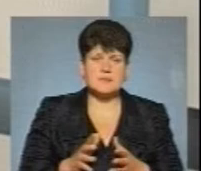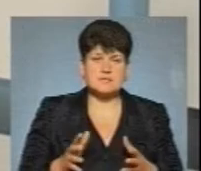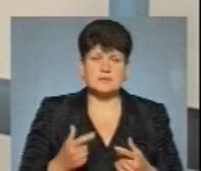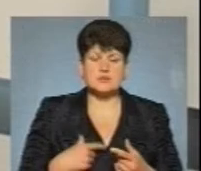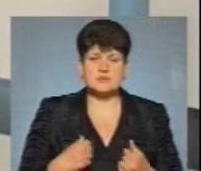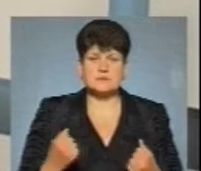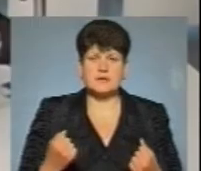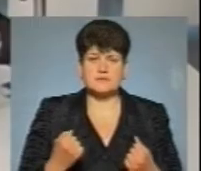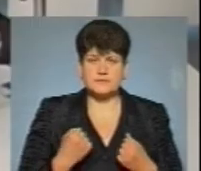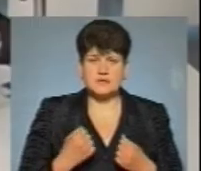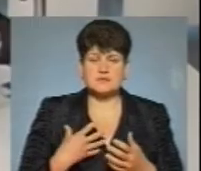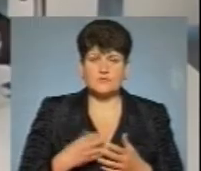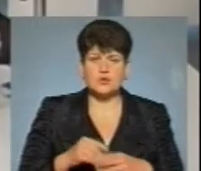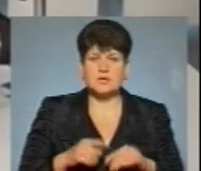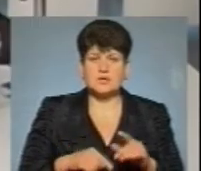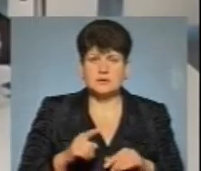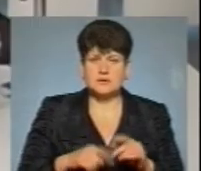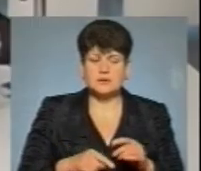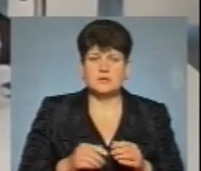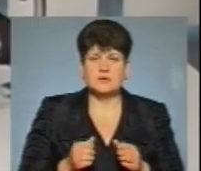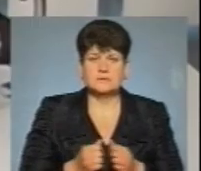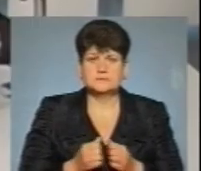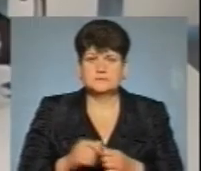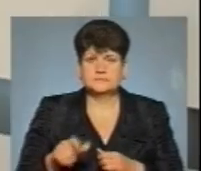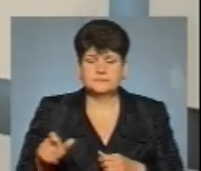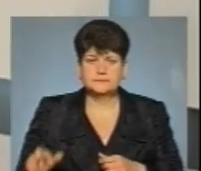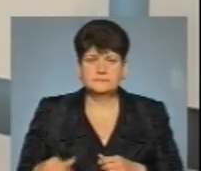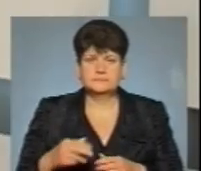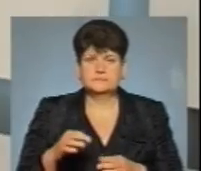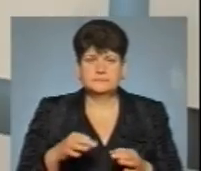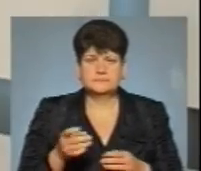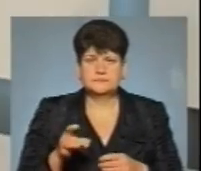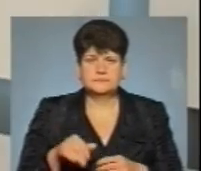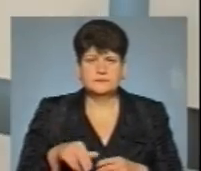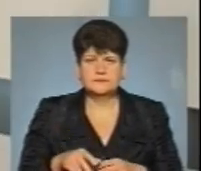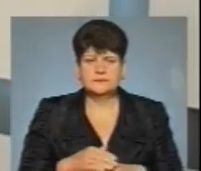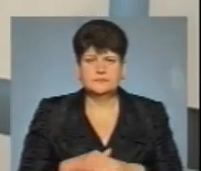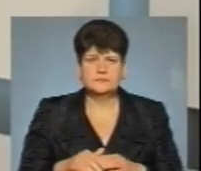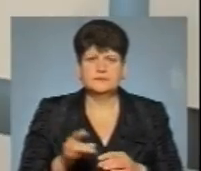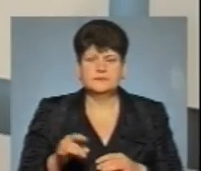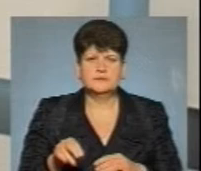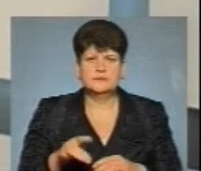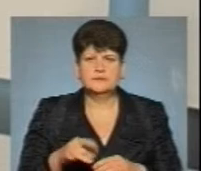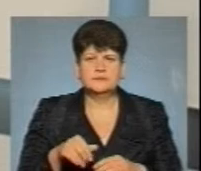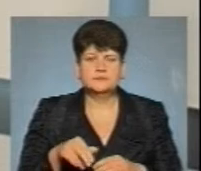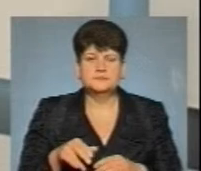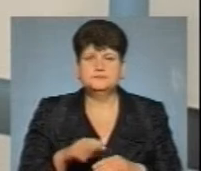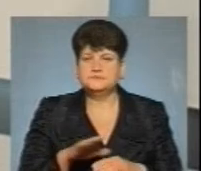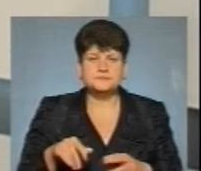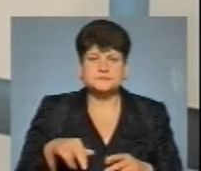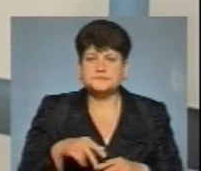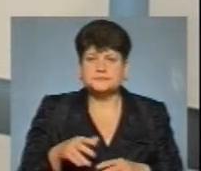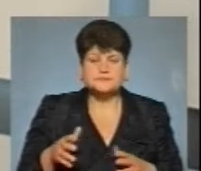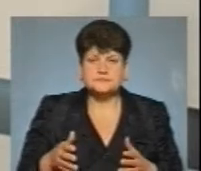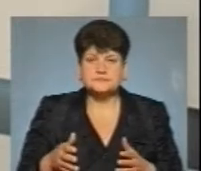оберігати і своїх рідних, і близьких, лишній раз не виходити на вулицю, лишній раз, можливо, не ходити